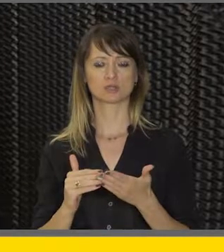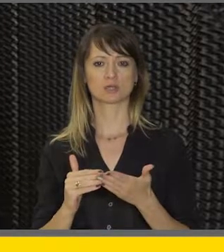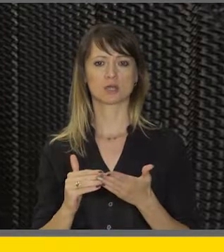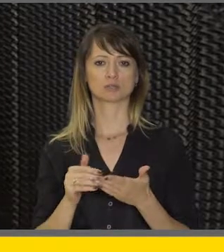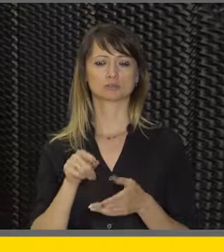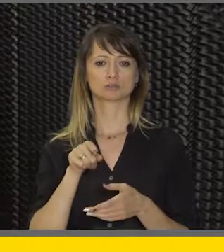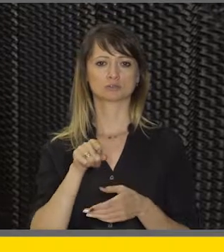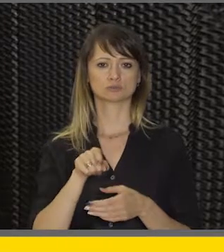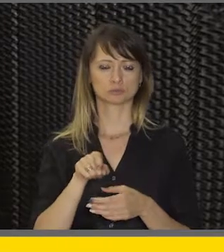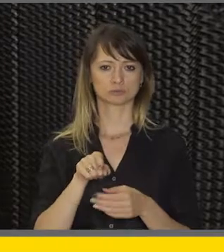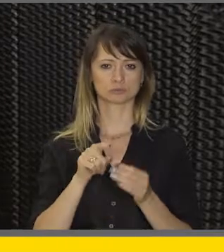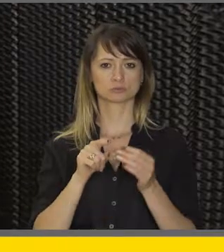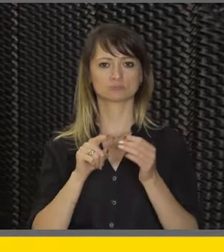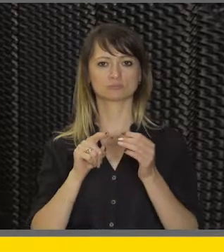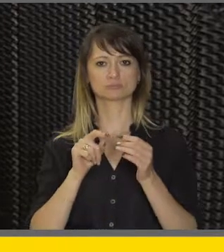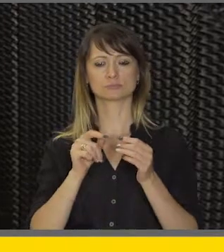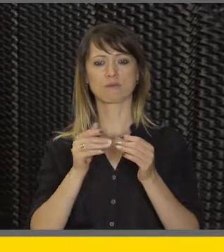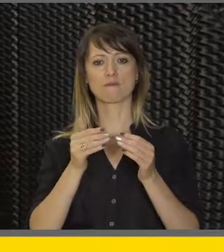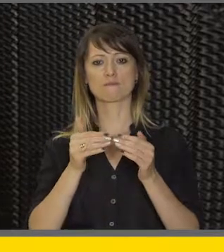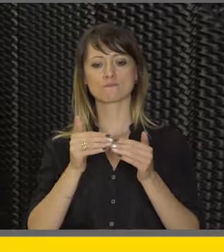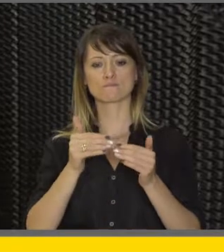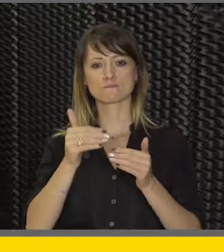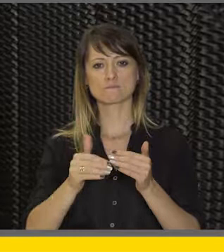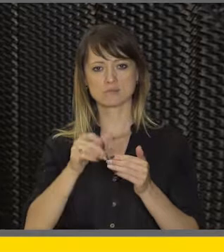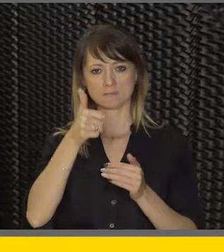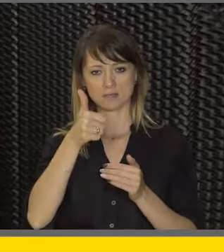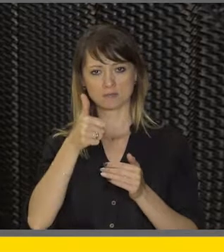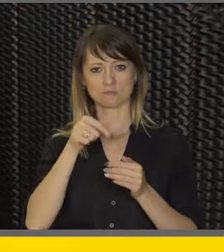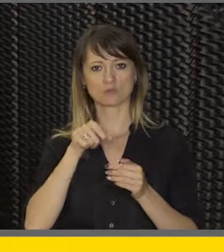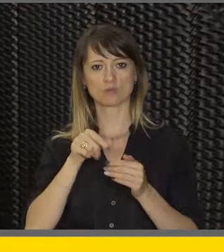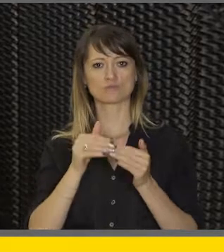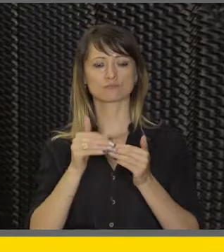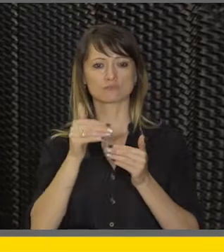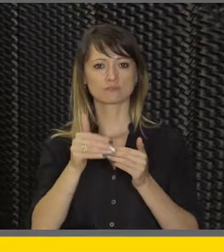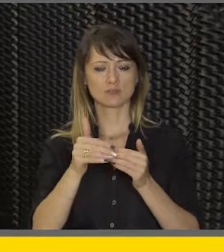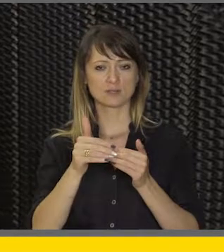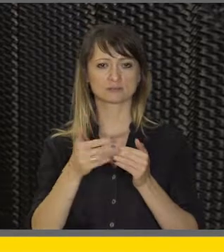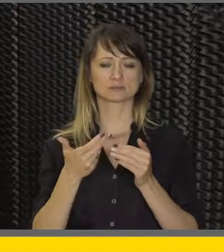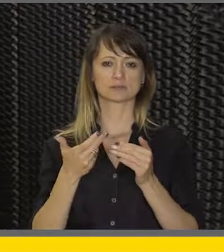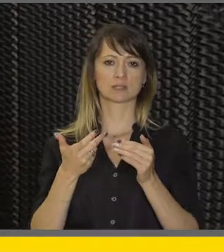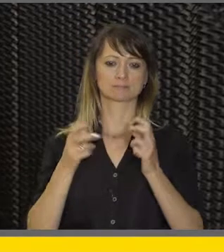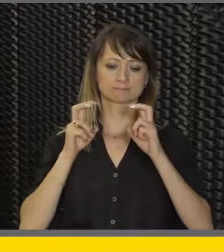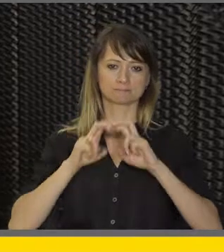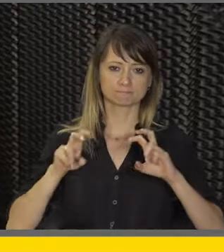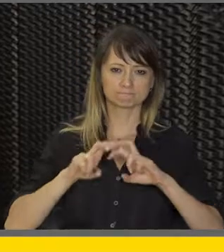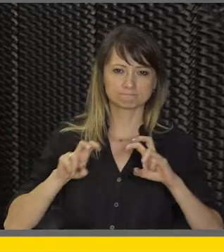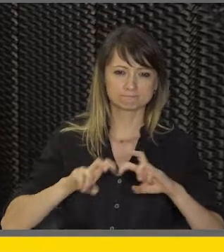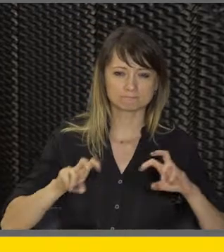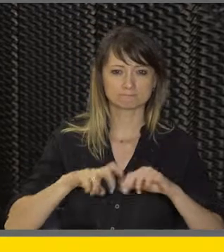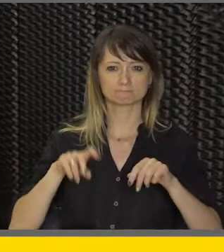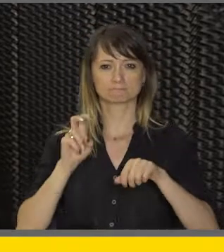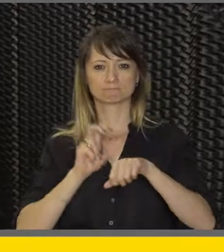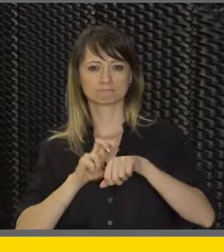tutaj, faza pierwsza, mamy do czynienia z pewną fazą diagnozy, analizy tego, co w województwie jest,